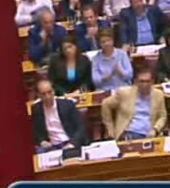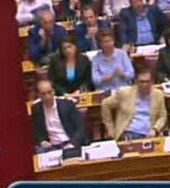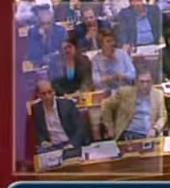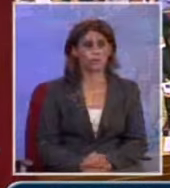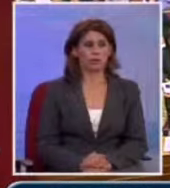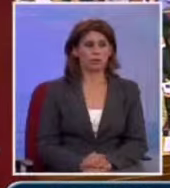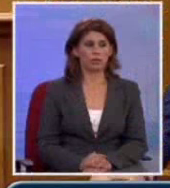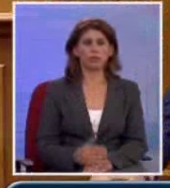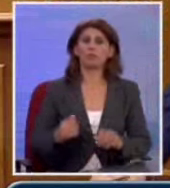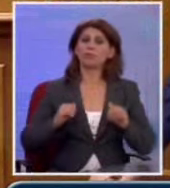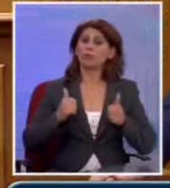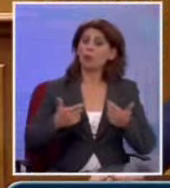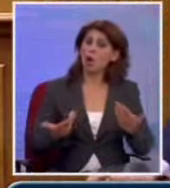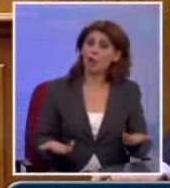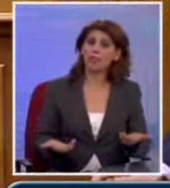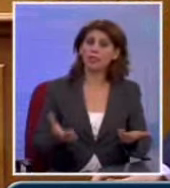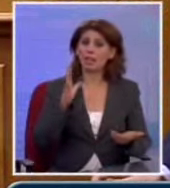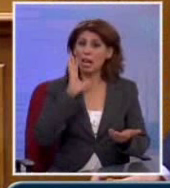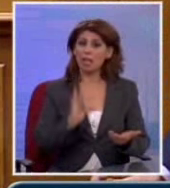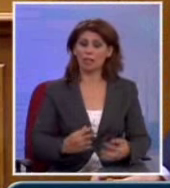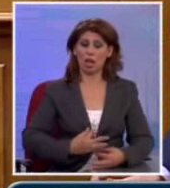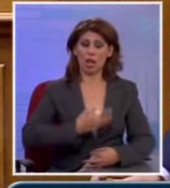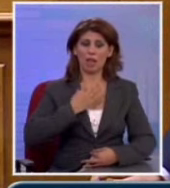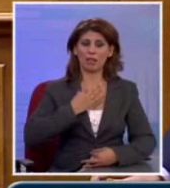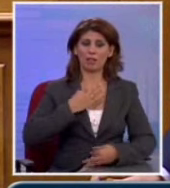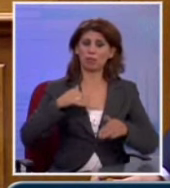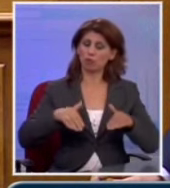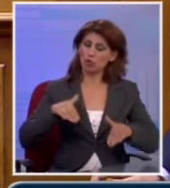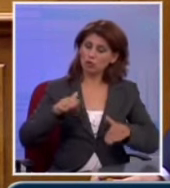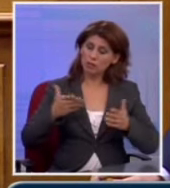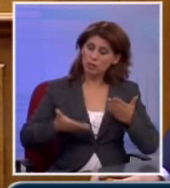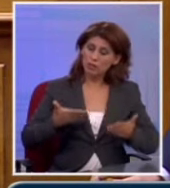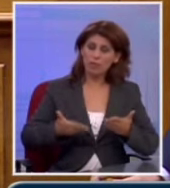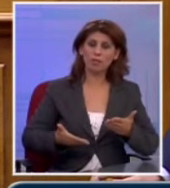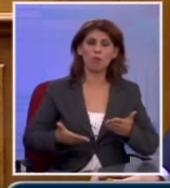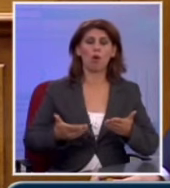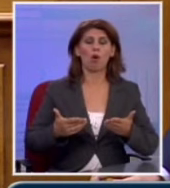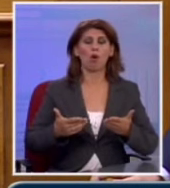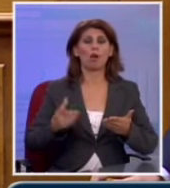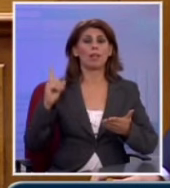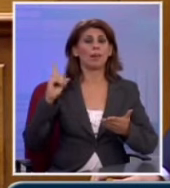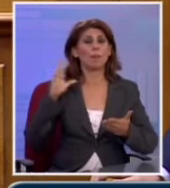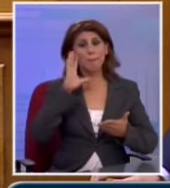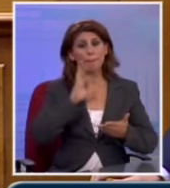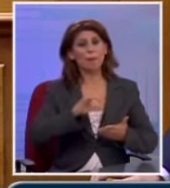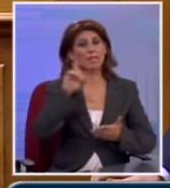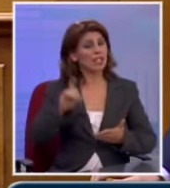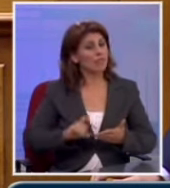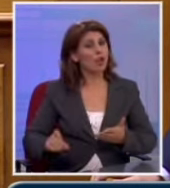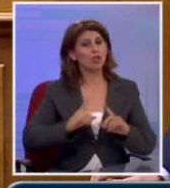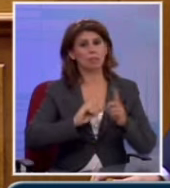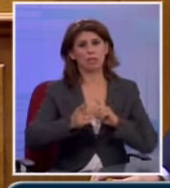Και η πρόθεσή μας για έναν αληθινά έντιμο συμβιβασμό και για μια πραγματικά βιώσιμη